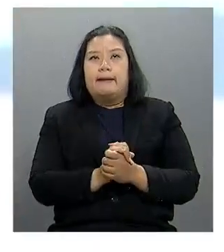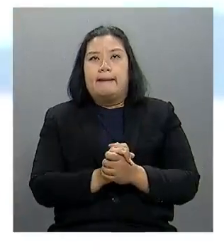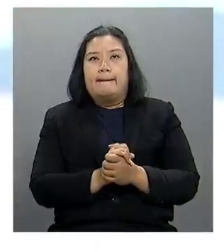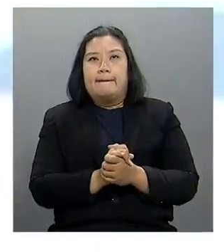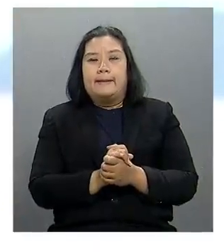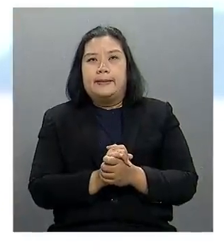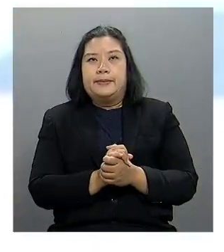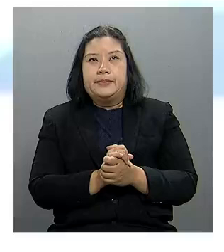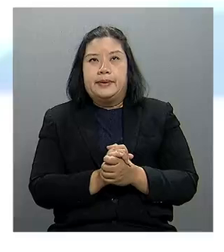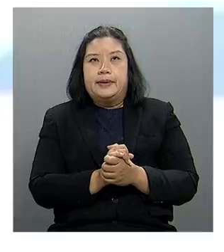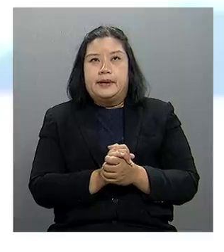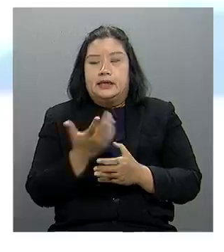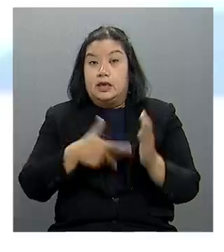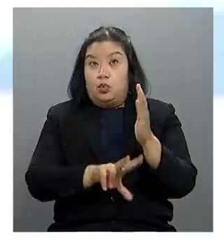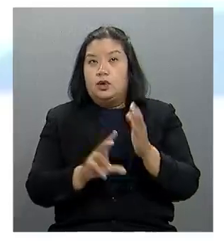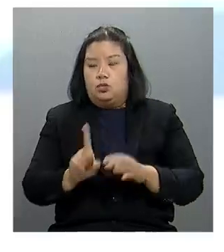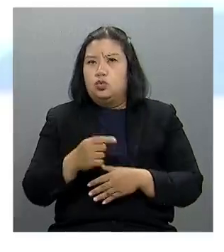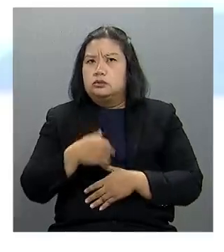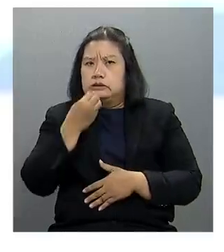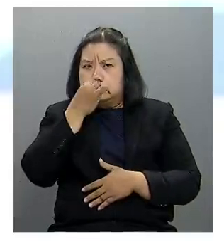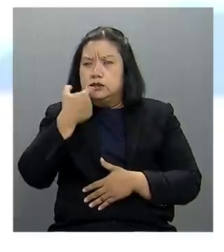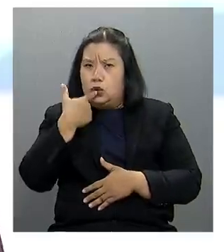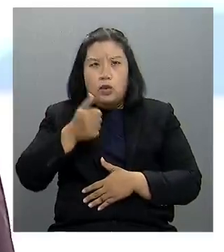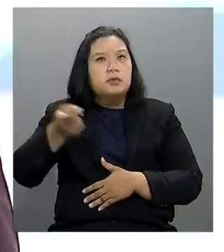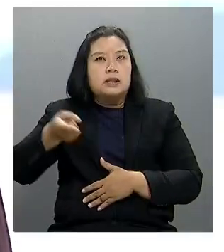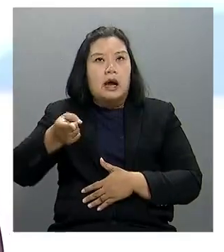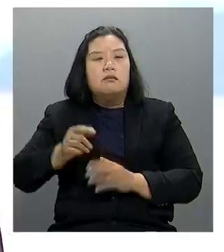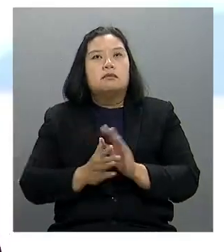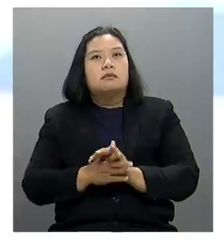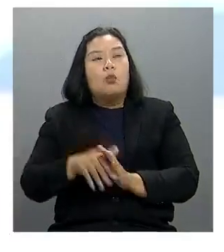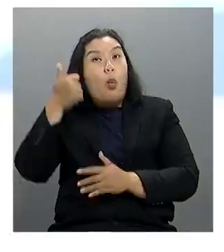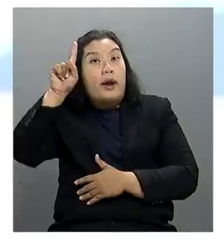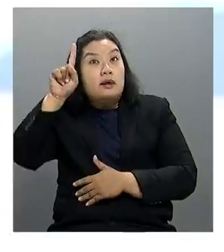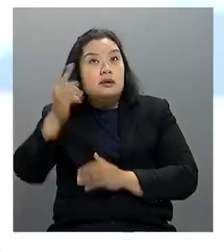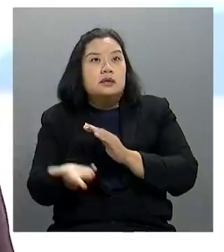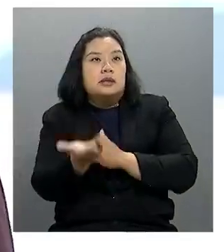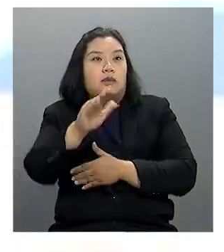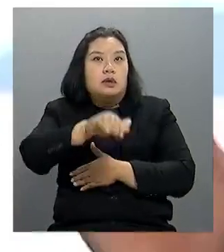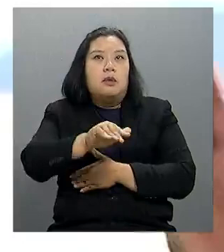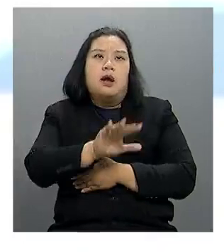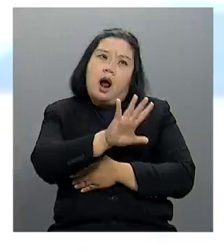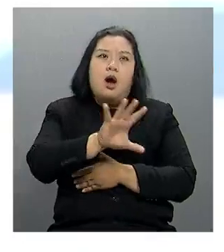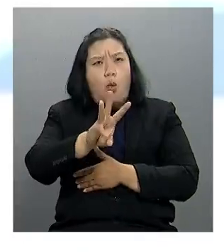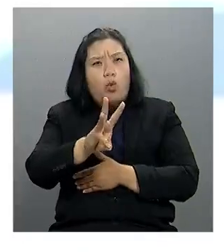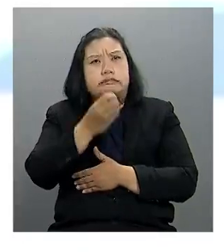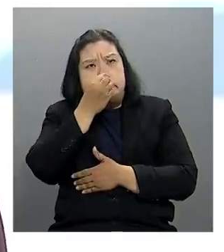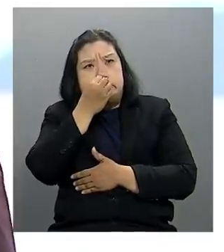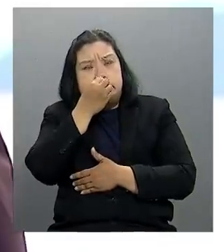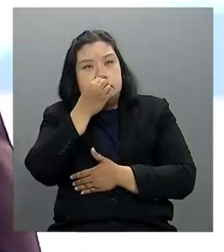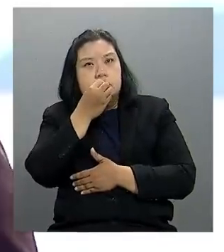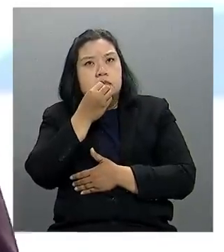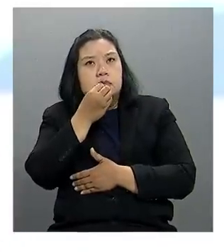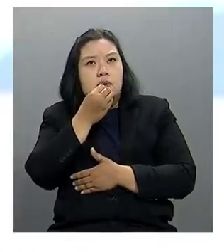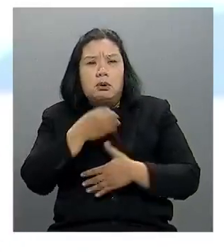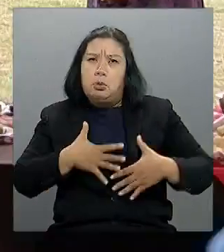งๆแล้วคนภูเก็ตเนี่ยเป็นคนช่างทานนะครับวันหนึ่งนี่ทานตั้ง6มื้อนะครับ 5-6 มื้อ ครับ มันจะมีความสุขมากๆเนาะกะทิเนา